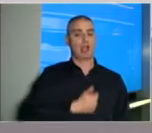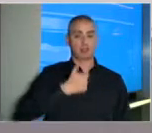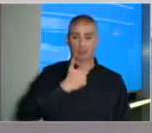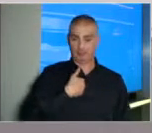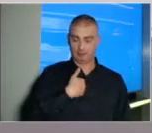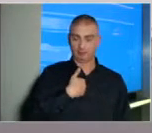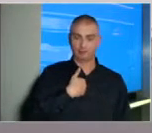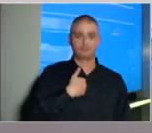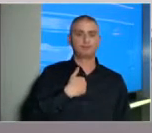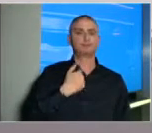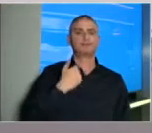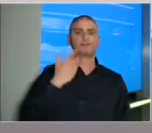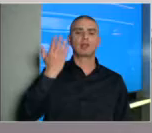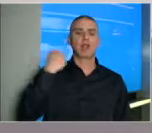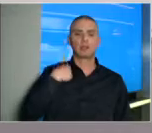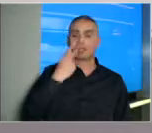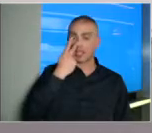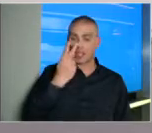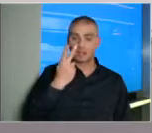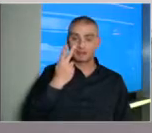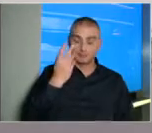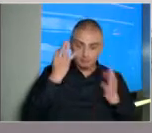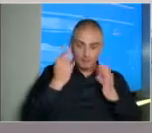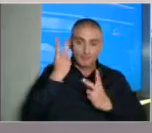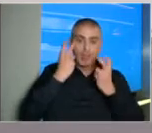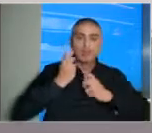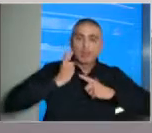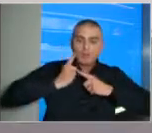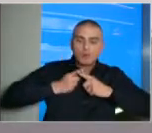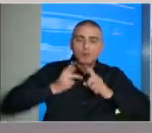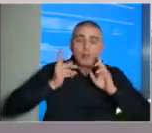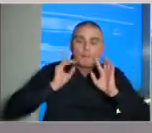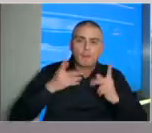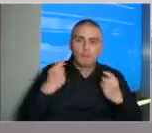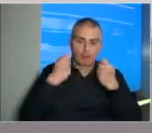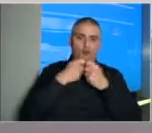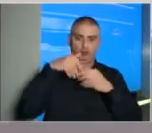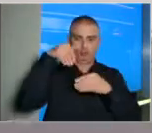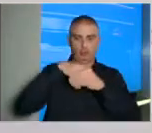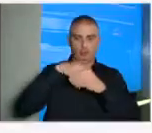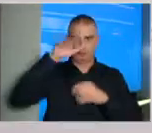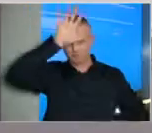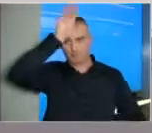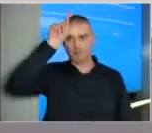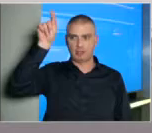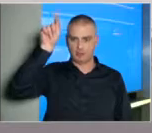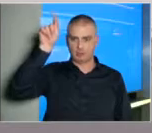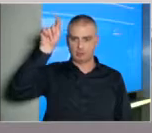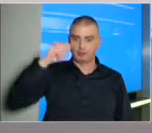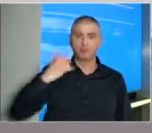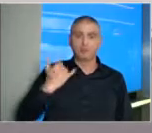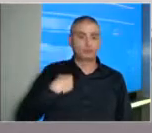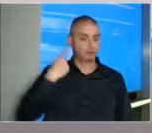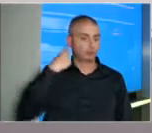staff, I saw first hand what is really happening in Iran. You have just